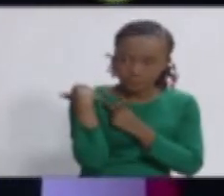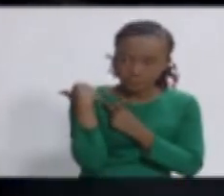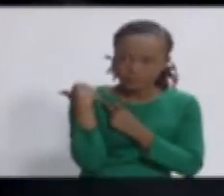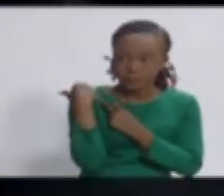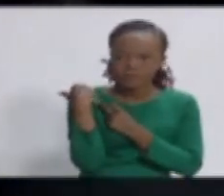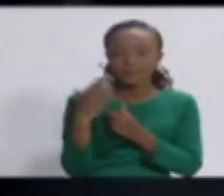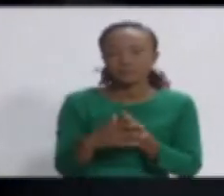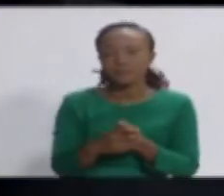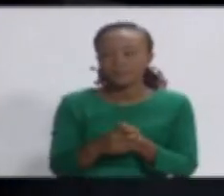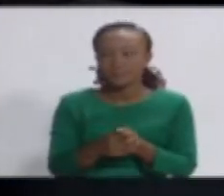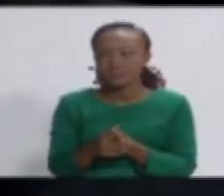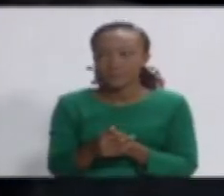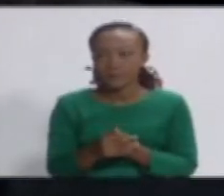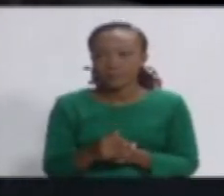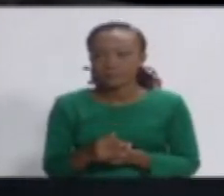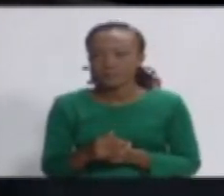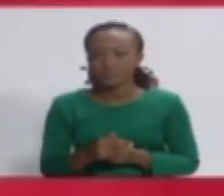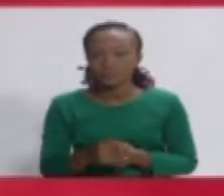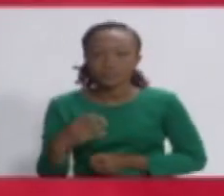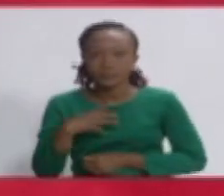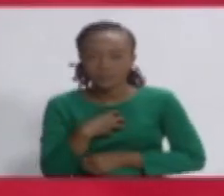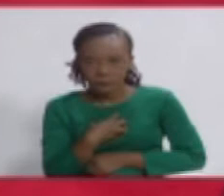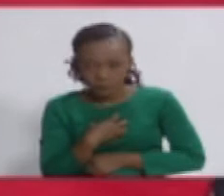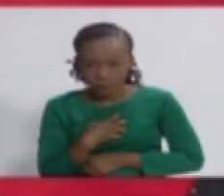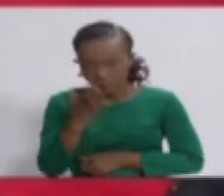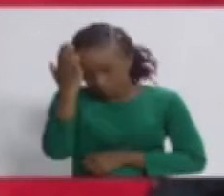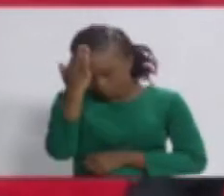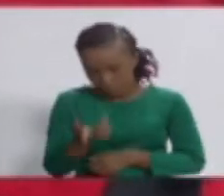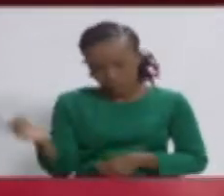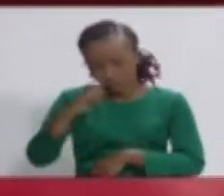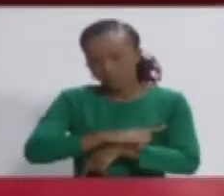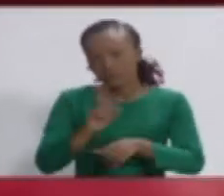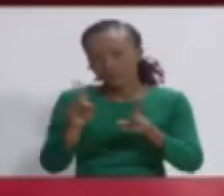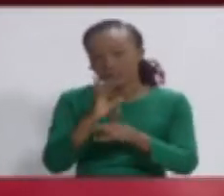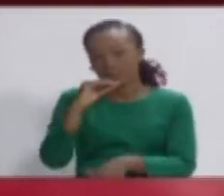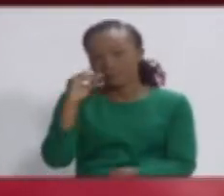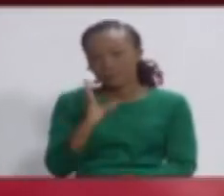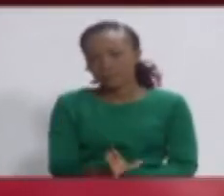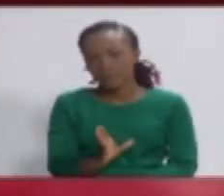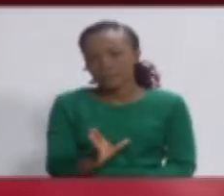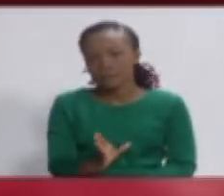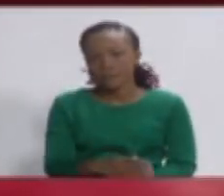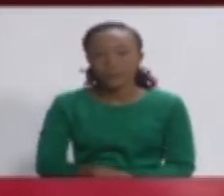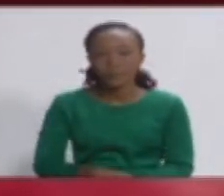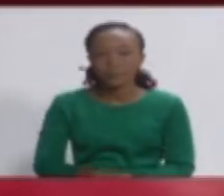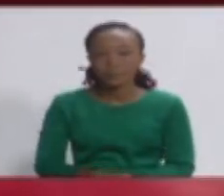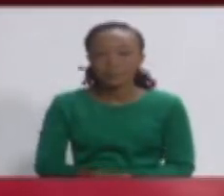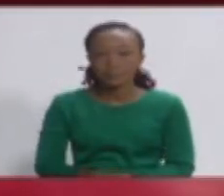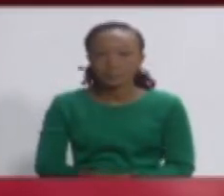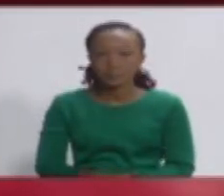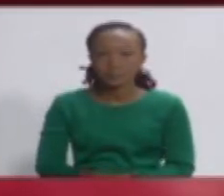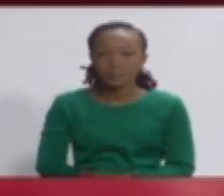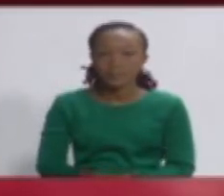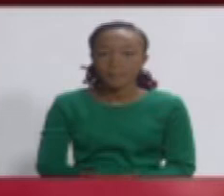wa Beatrice Elachi aliyejiuzulu siku ya Jumatatu kama speaker. I hereby declare Mr.